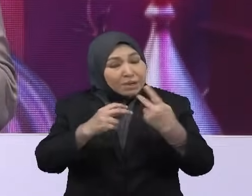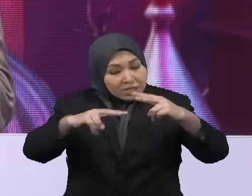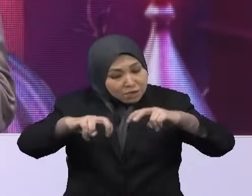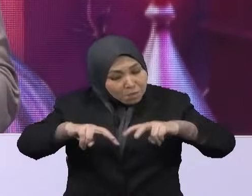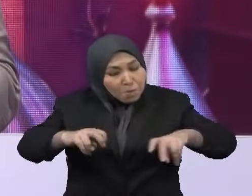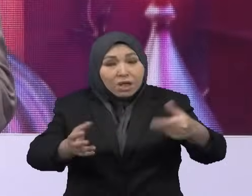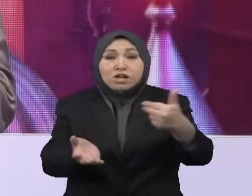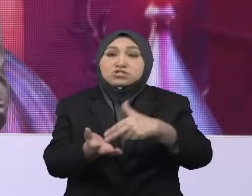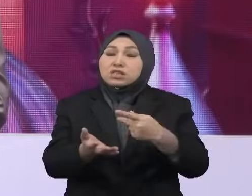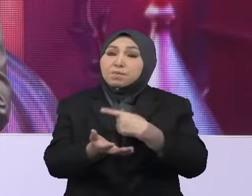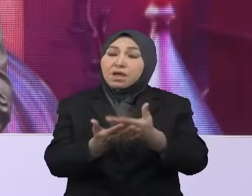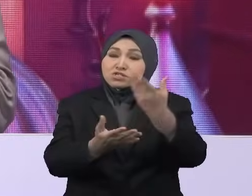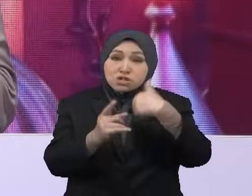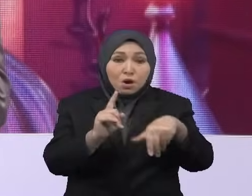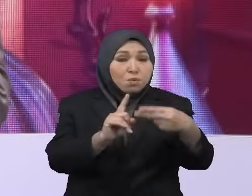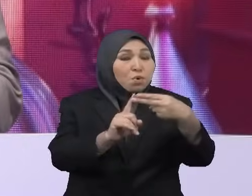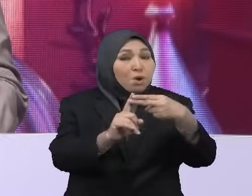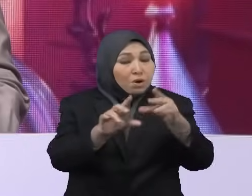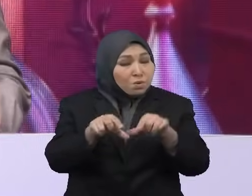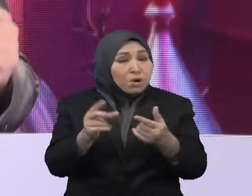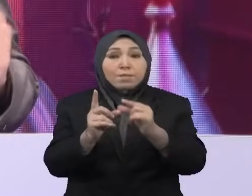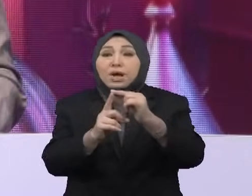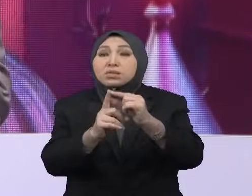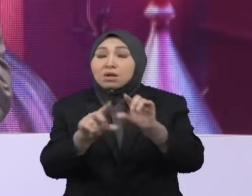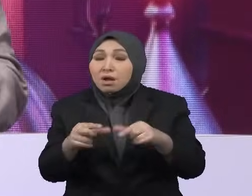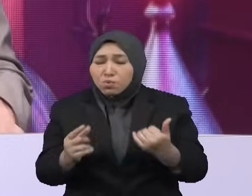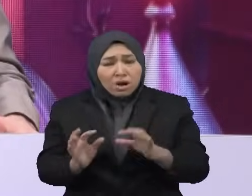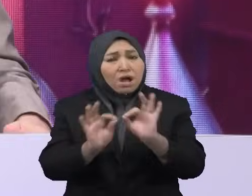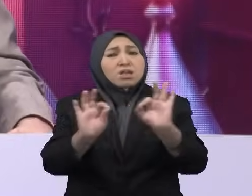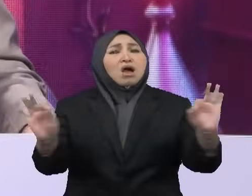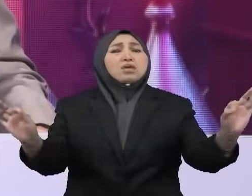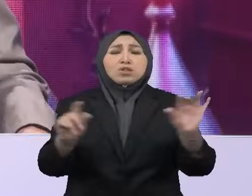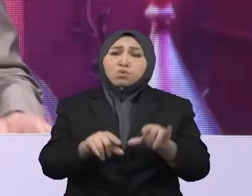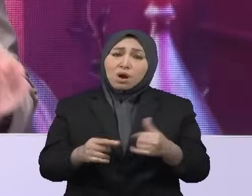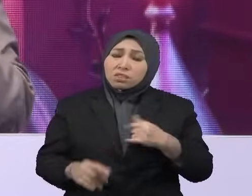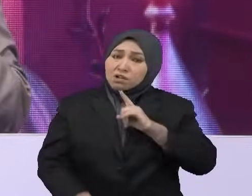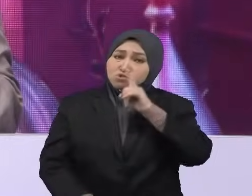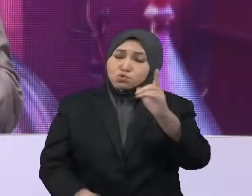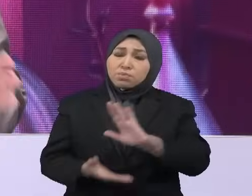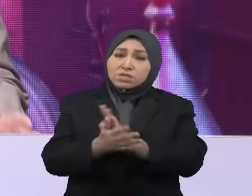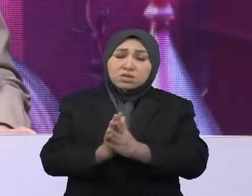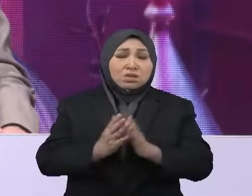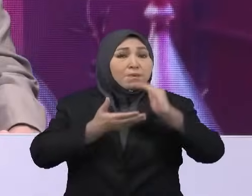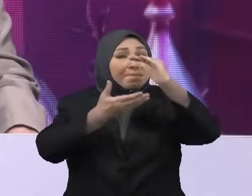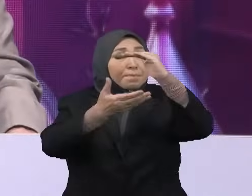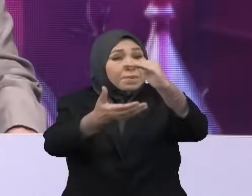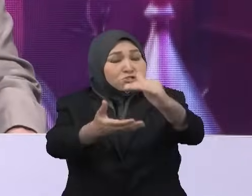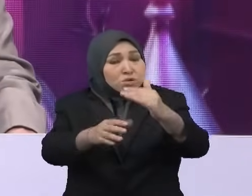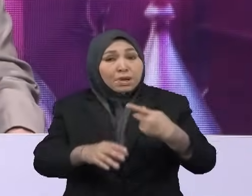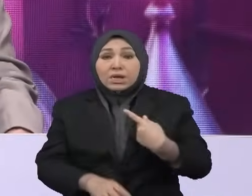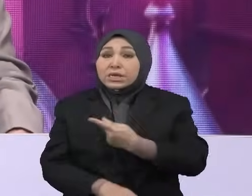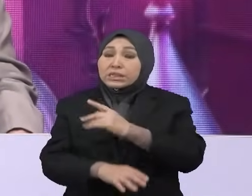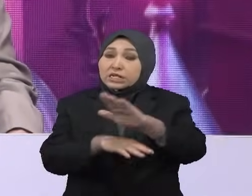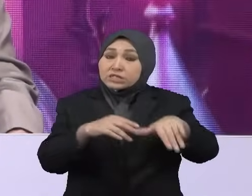kita belajar huruf-huruf Al-Quran, perkataan-perkataan Al-Quran, ayat-ayat Al-Quran yang sudah pasti menjadi mesej kepada kita